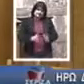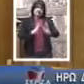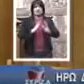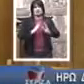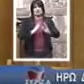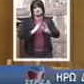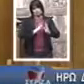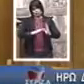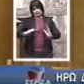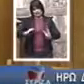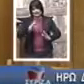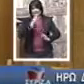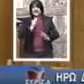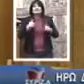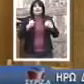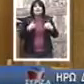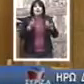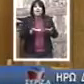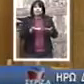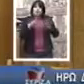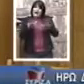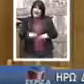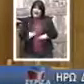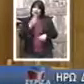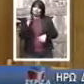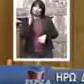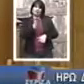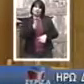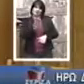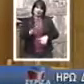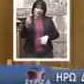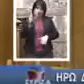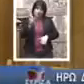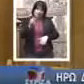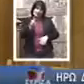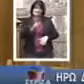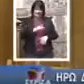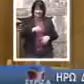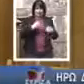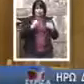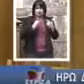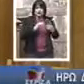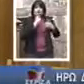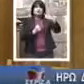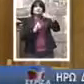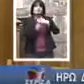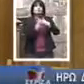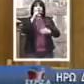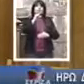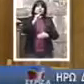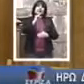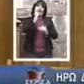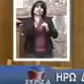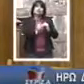στις νεαρούς ηλικίας κυρίως εργαζόμενους, αλλά και στους ανέργους. Για τους πρώτους, μπαίνει πλαφόν στις αποδοχές τους, κάτω από το όριο του